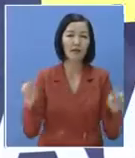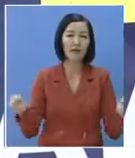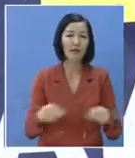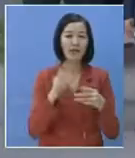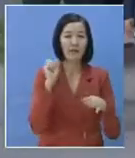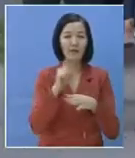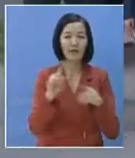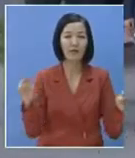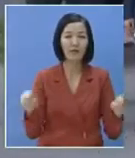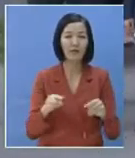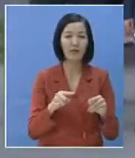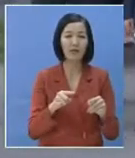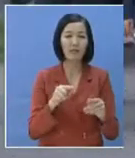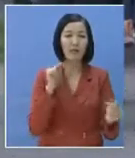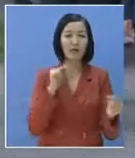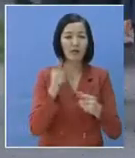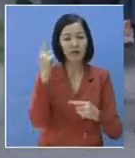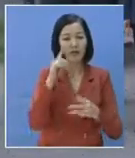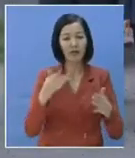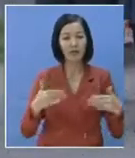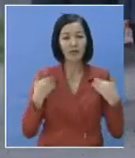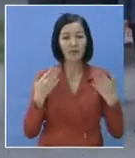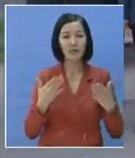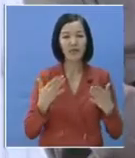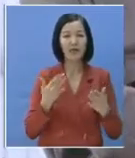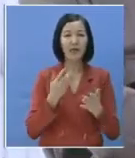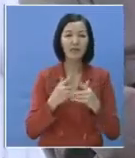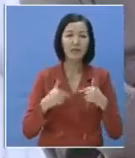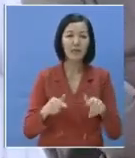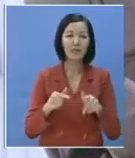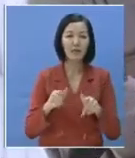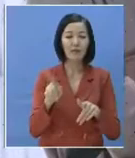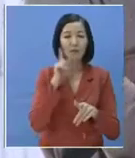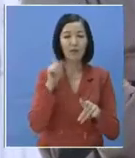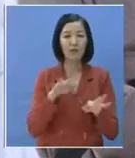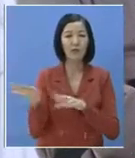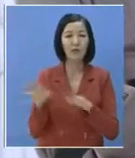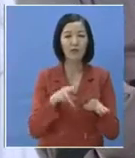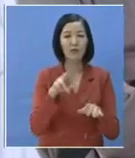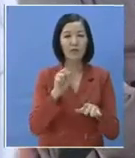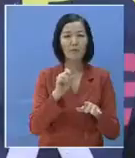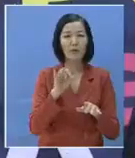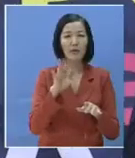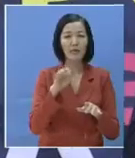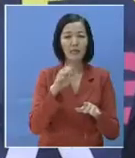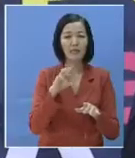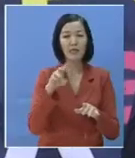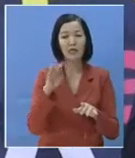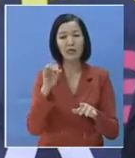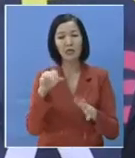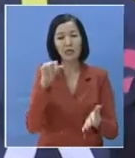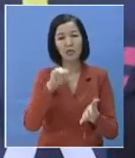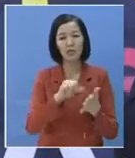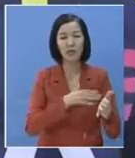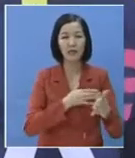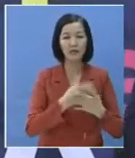направленных на формирование антикоррупционного сознания. Один из них – создание молодежного движения «Парасаттык Елшлеры». Его членами являются самые